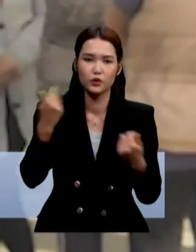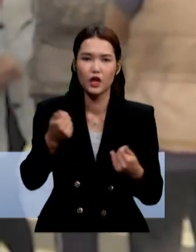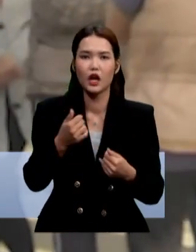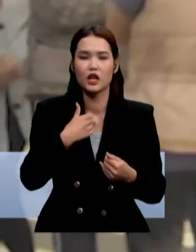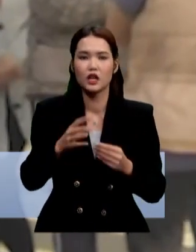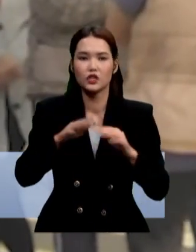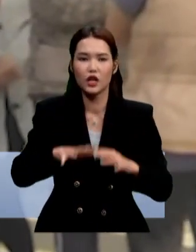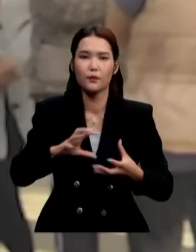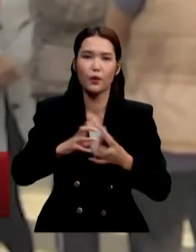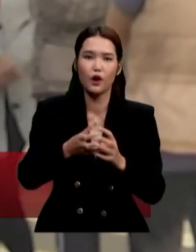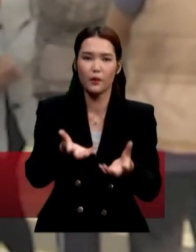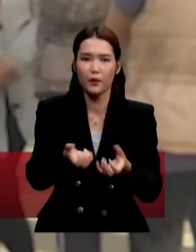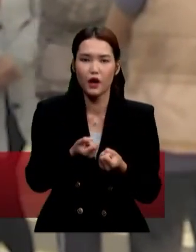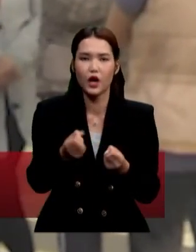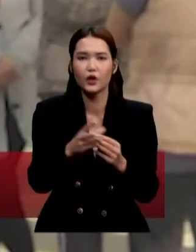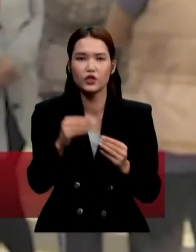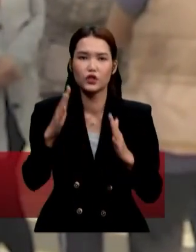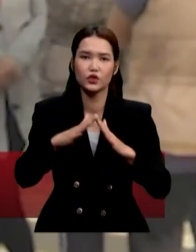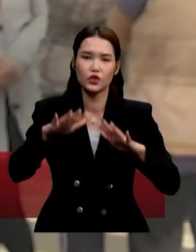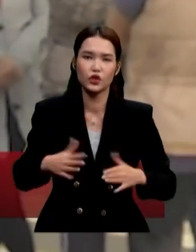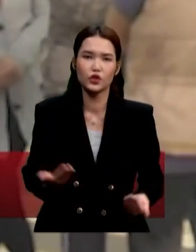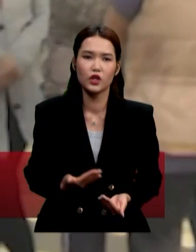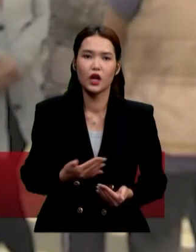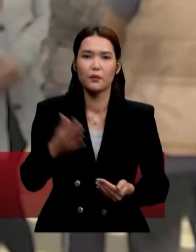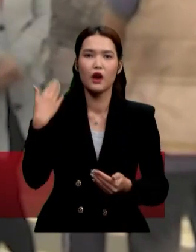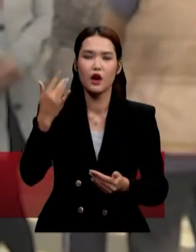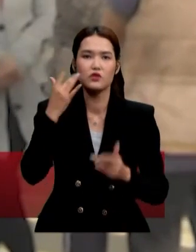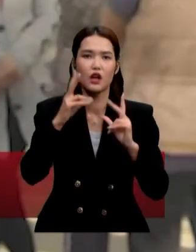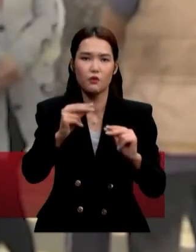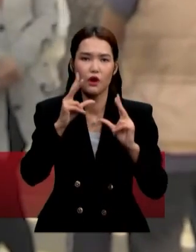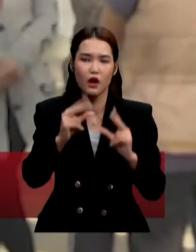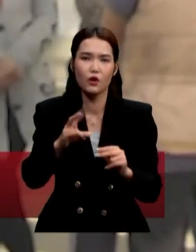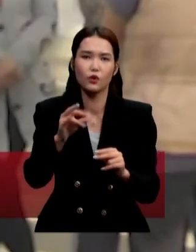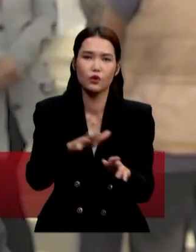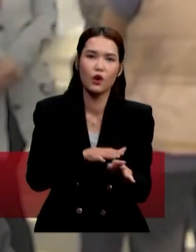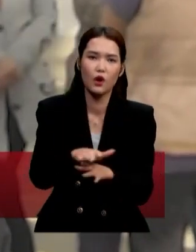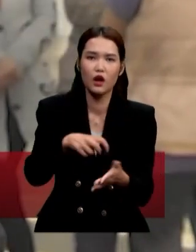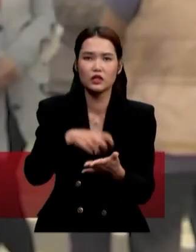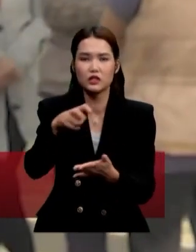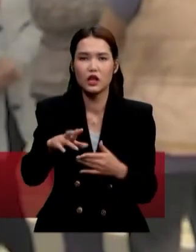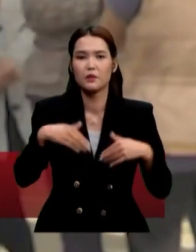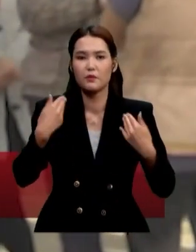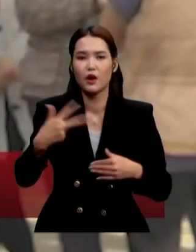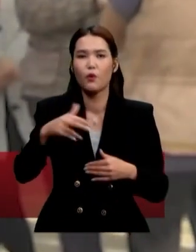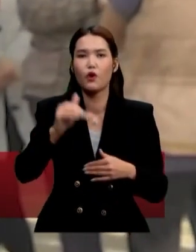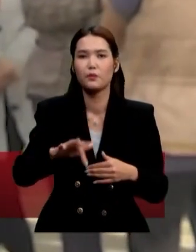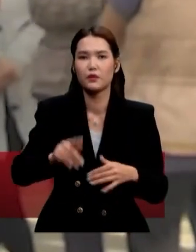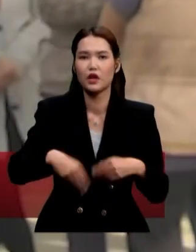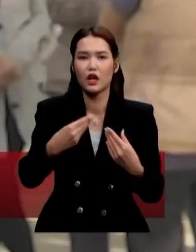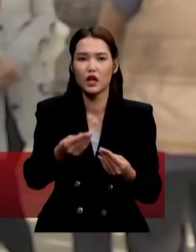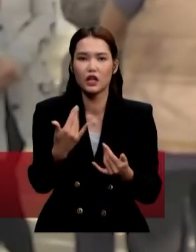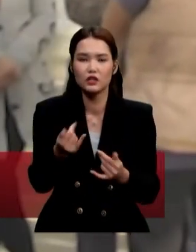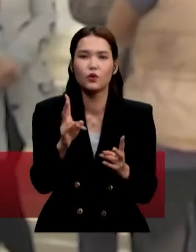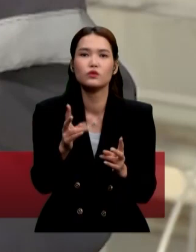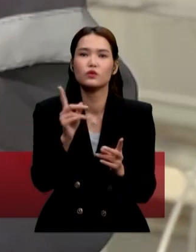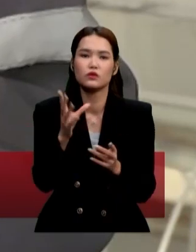тұрамын, көмір отын алу керек, несием де бар. Басшы күнде уәде береді. Соңғы жолы WhatsApp-ына жазған едім, 30 мың теңге жіберіпті. Ол ақша неге